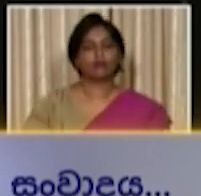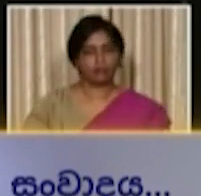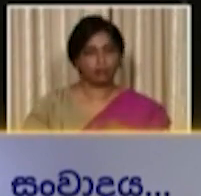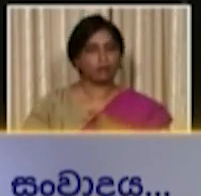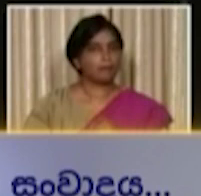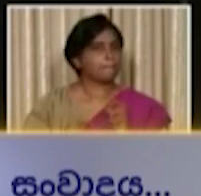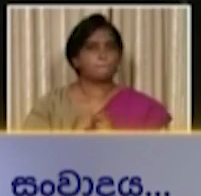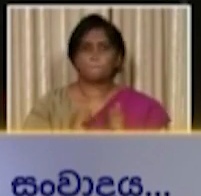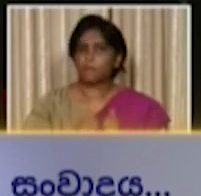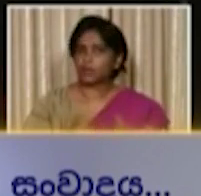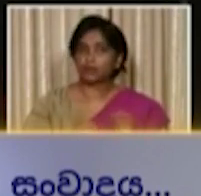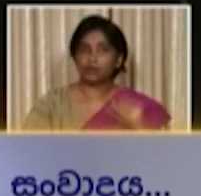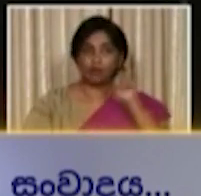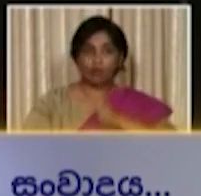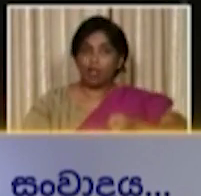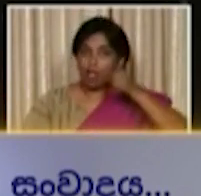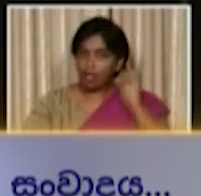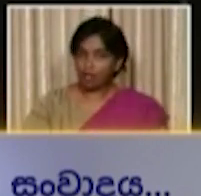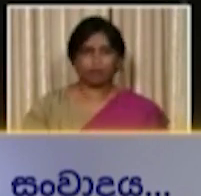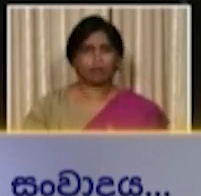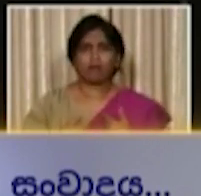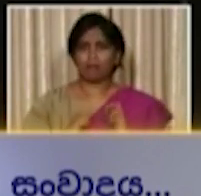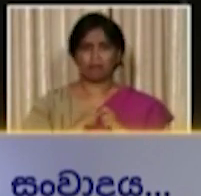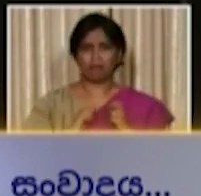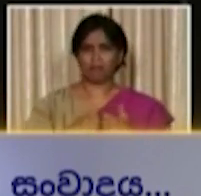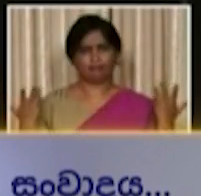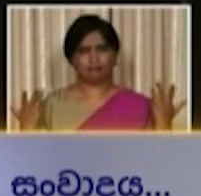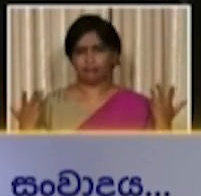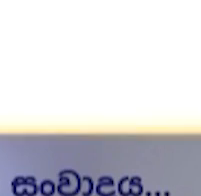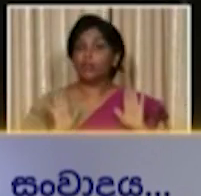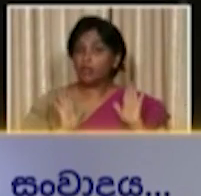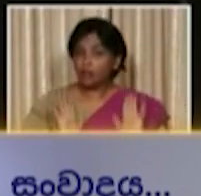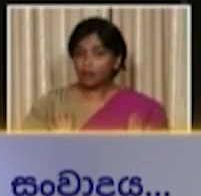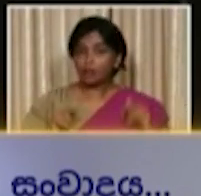පිළිබඳව කමක් නැහැ කියලා මේ පාර්ලිමේන්තුව අනුමත කරනවා නම් කිසිම ගැටලුවක්